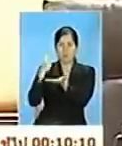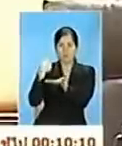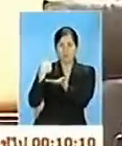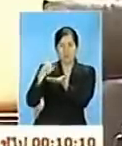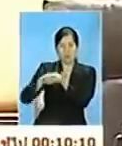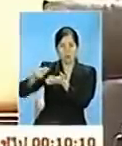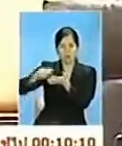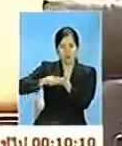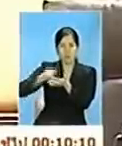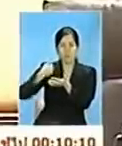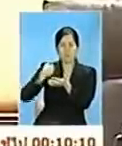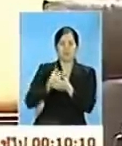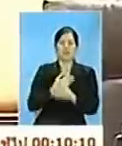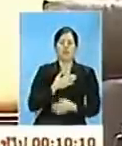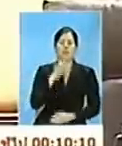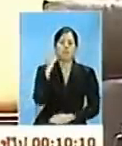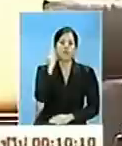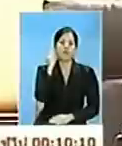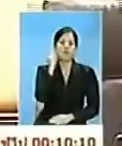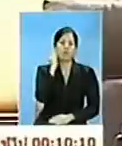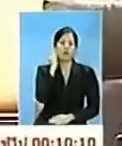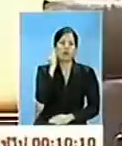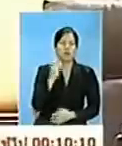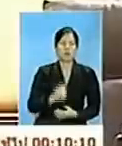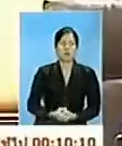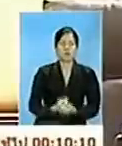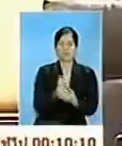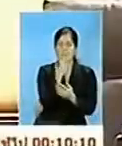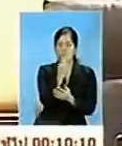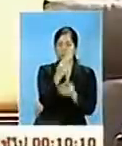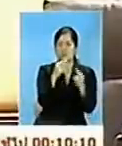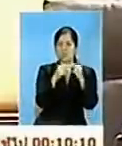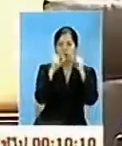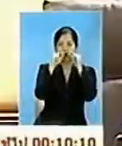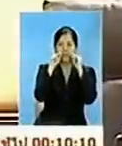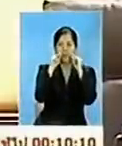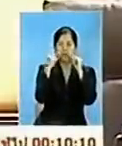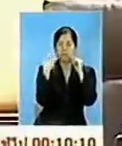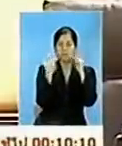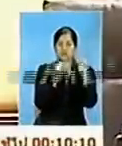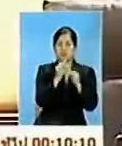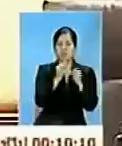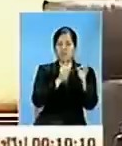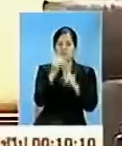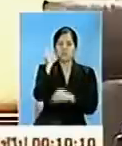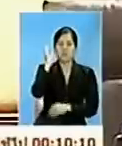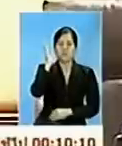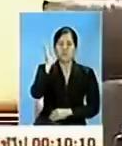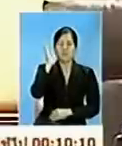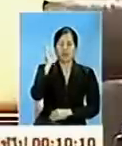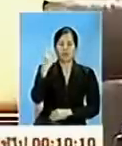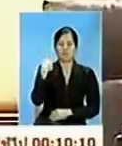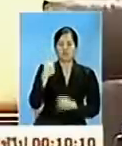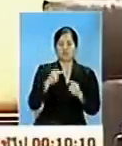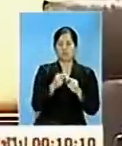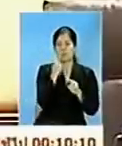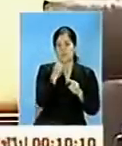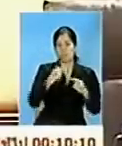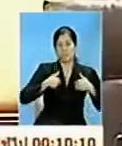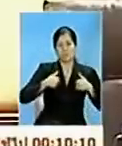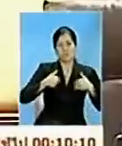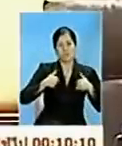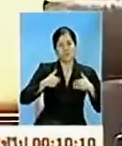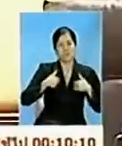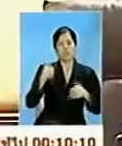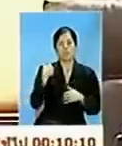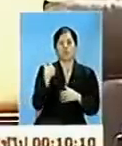คำอภิปรายกูชีวิตถ้าคนไม่รู้ได้แค่มัน สนุกเรียนท่านประธานด้